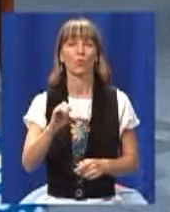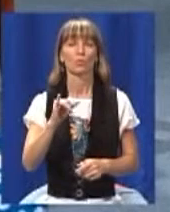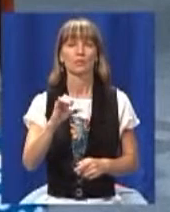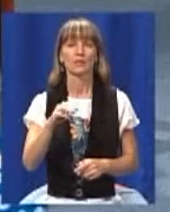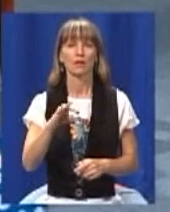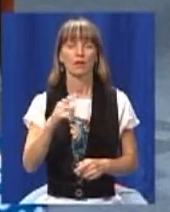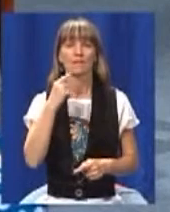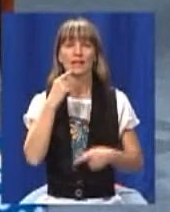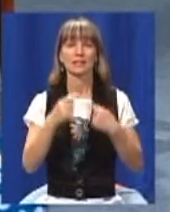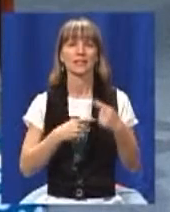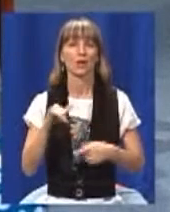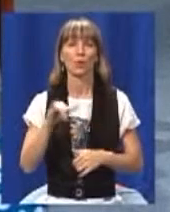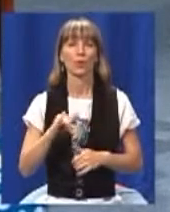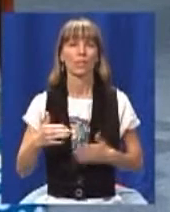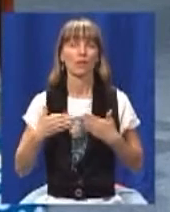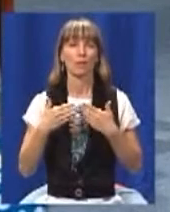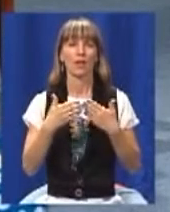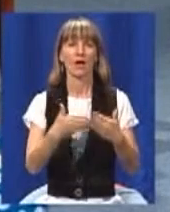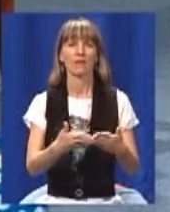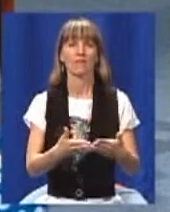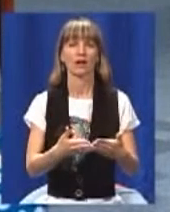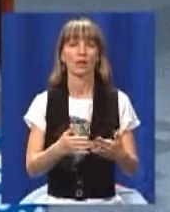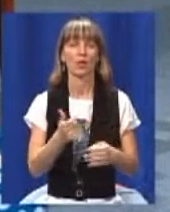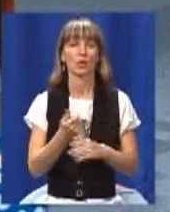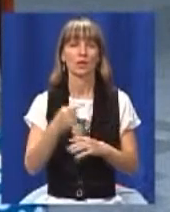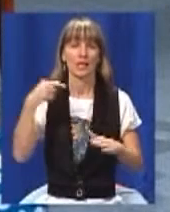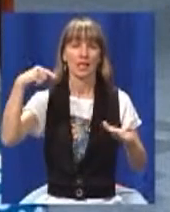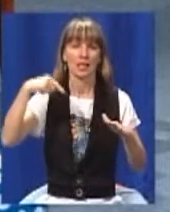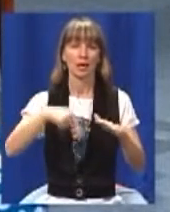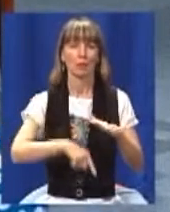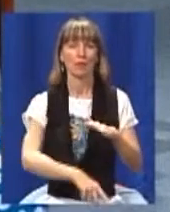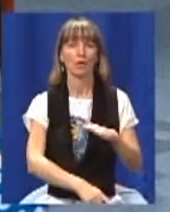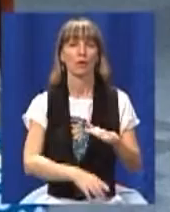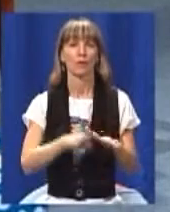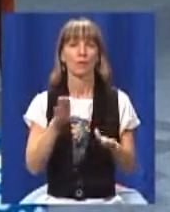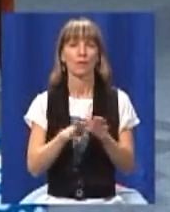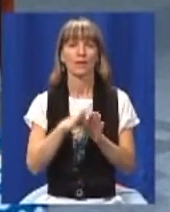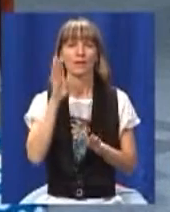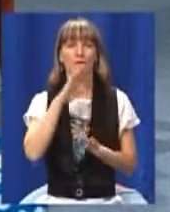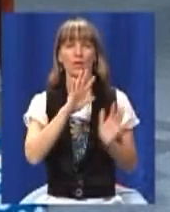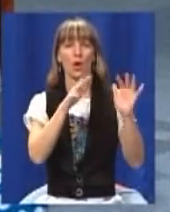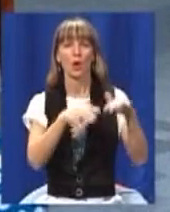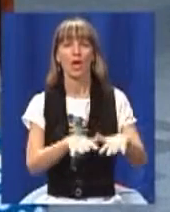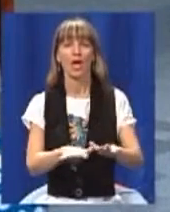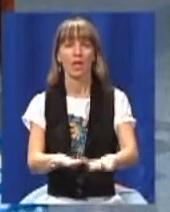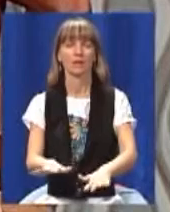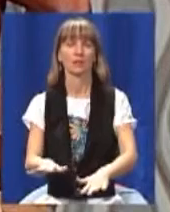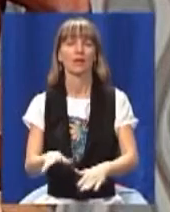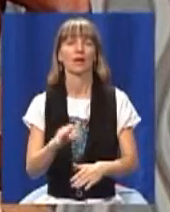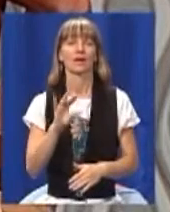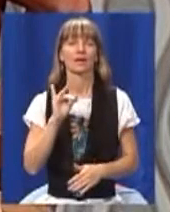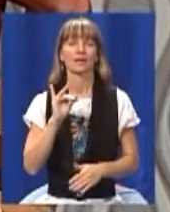кудись плавав. Вони дуже глибоко пірнали під воду в океанах, в морях